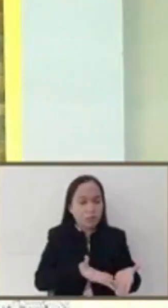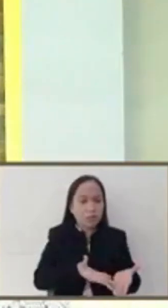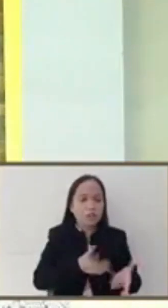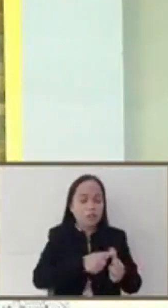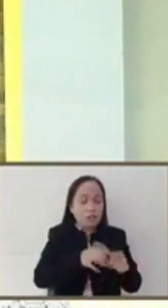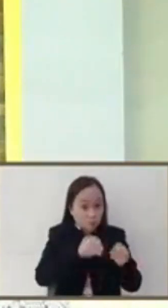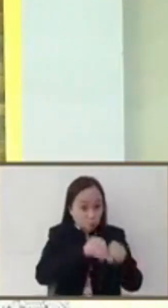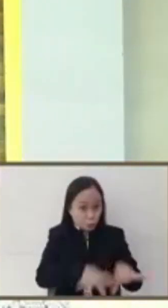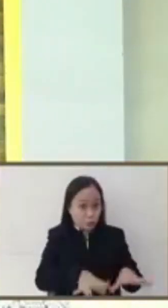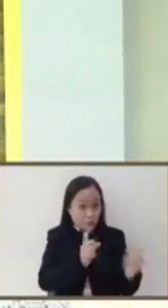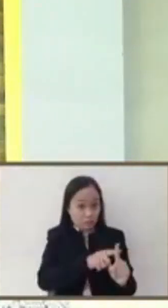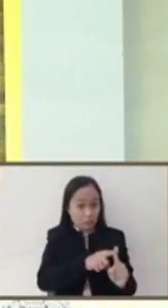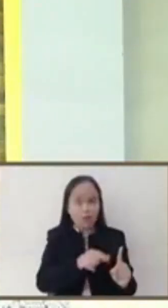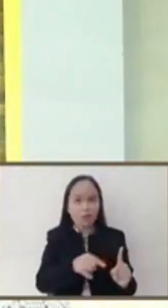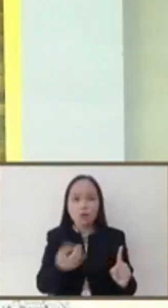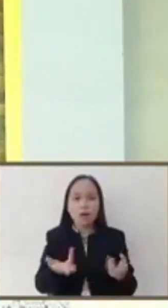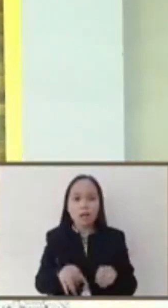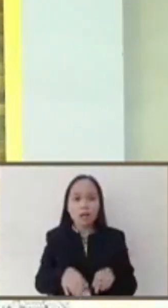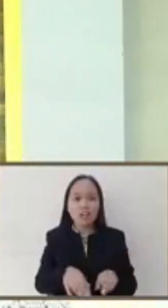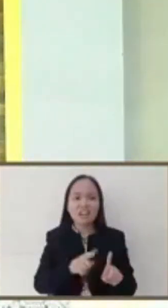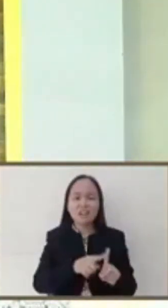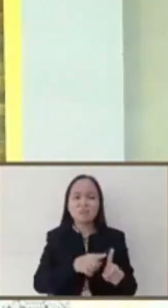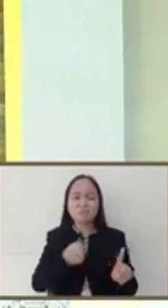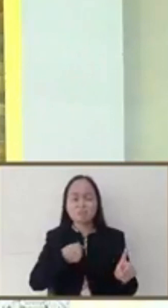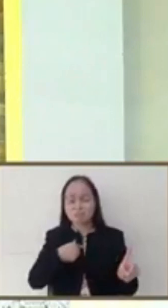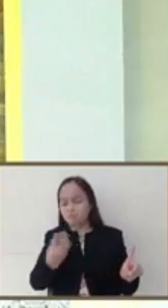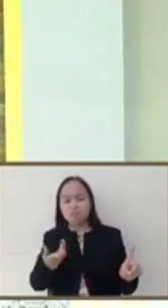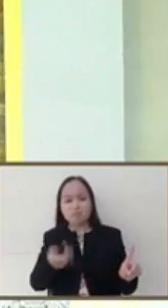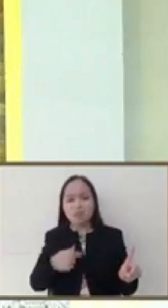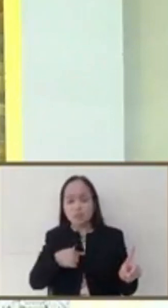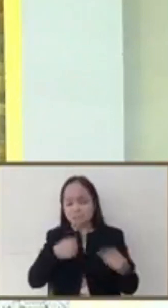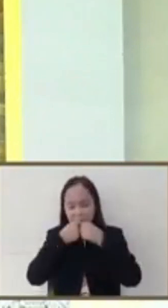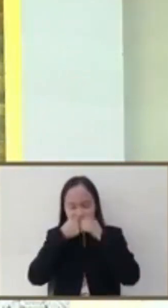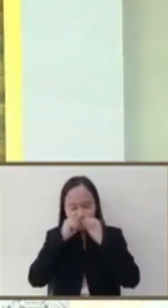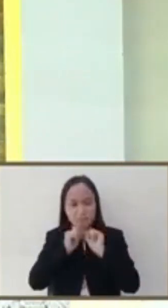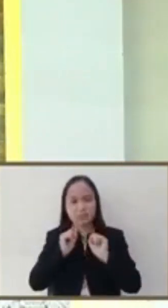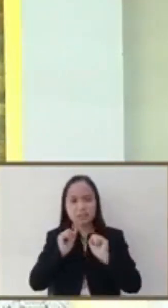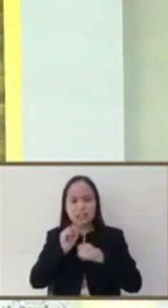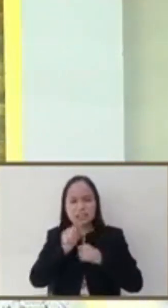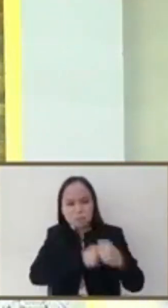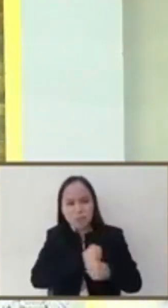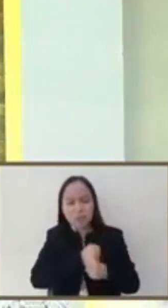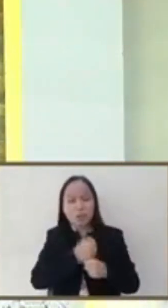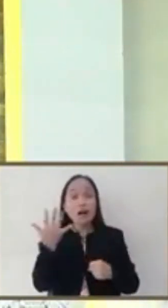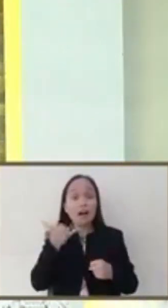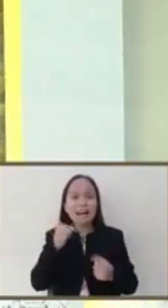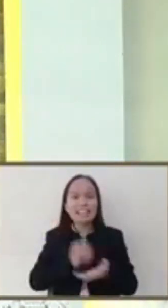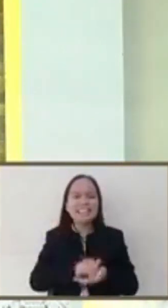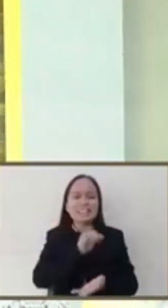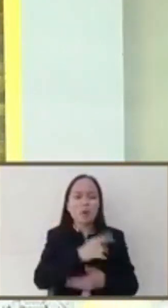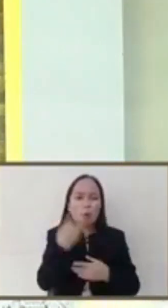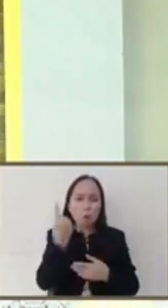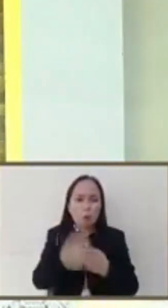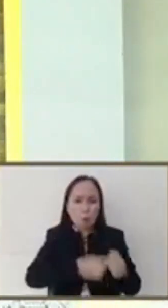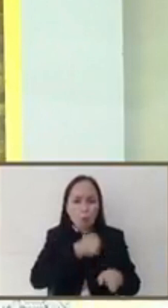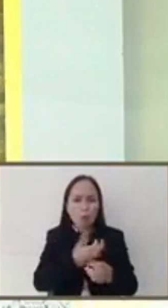me. Kapighatian. Because it's temporal. So, the Bible tells us, Jesus